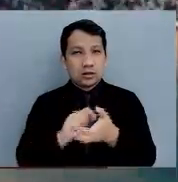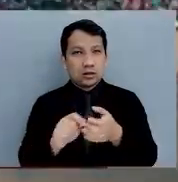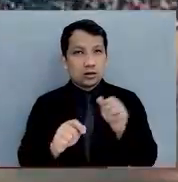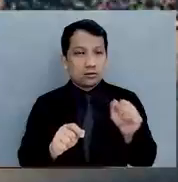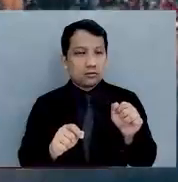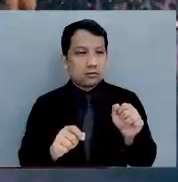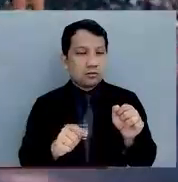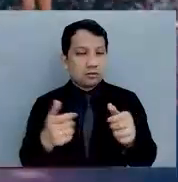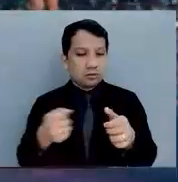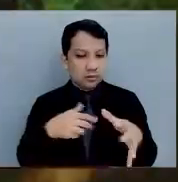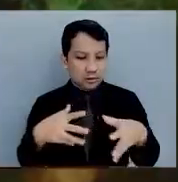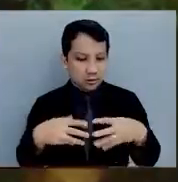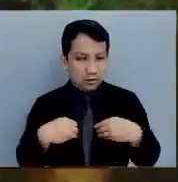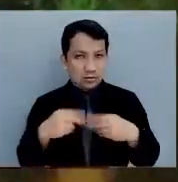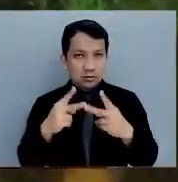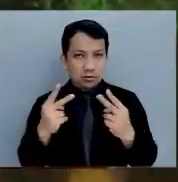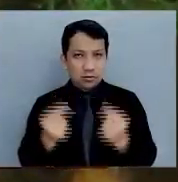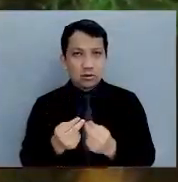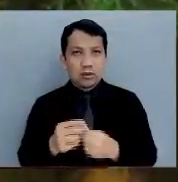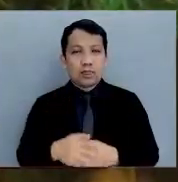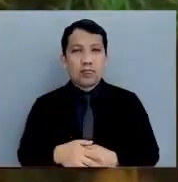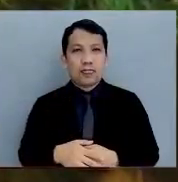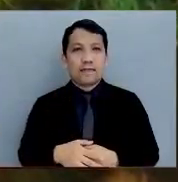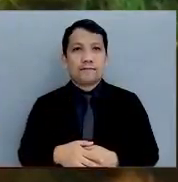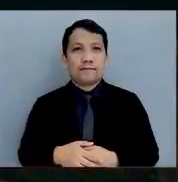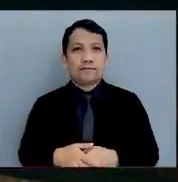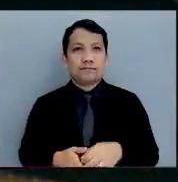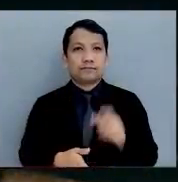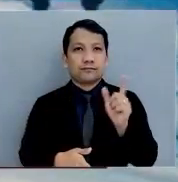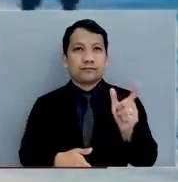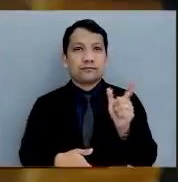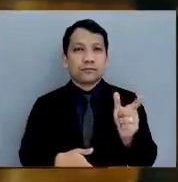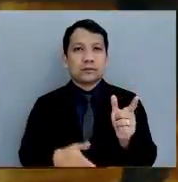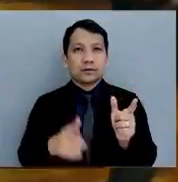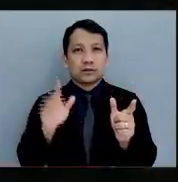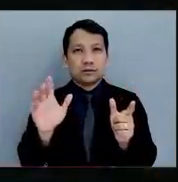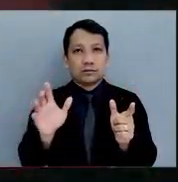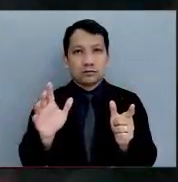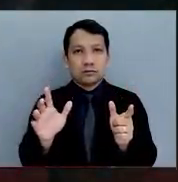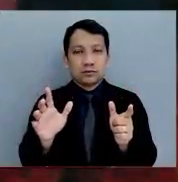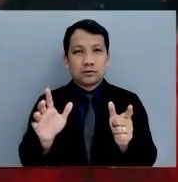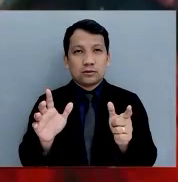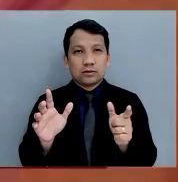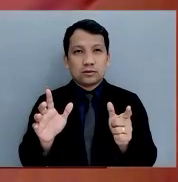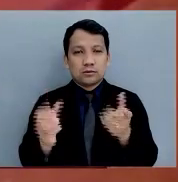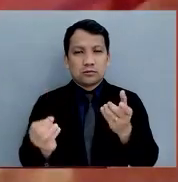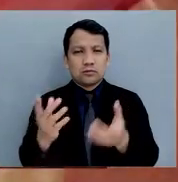ang matatanggap sa posisyon. Mula $21 hanggang $50 o